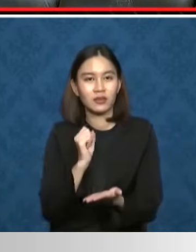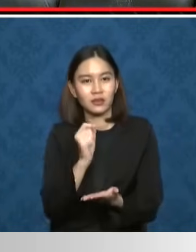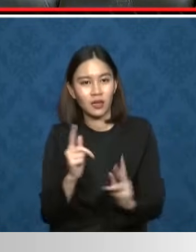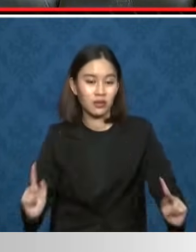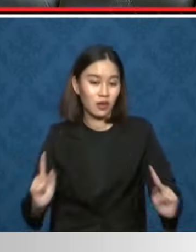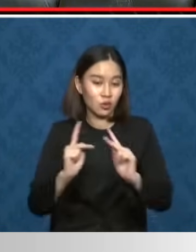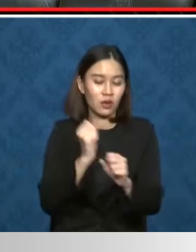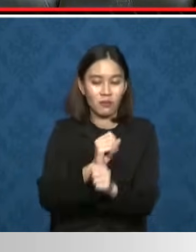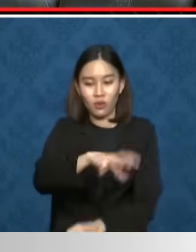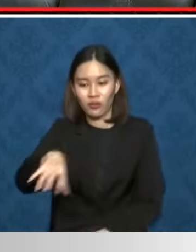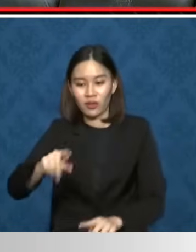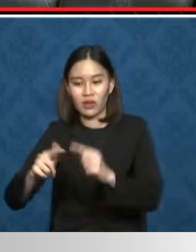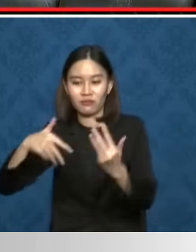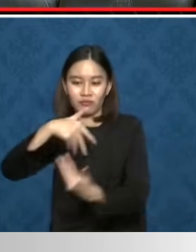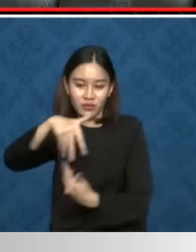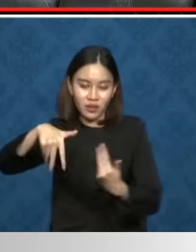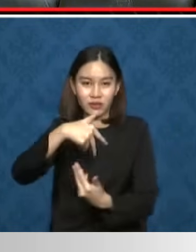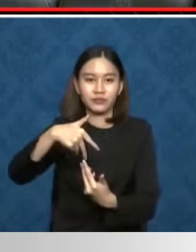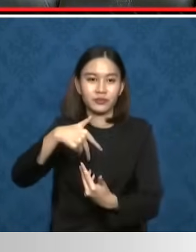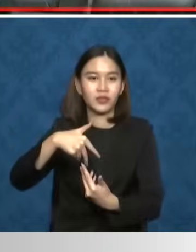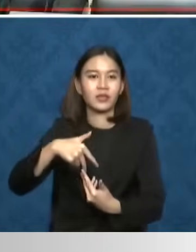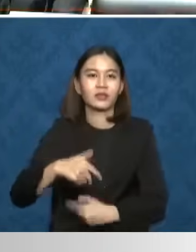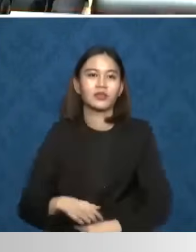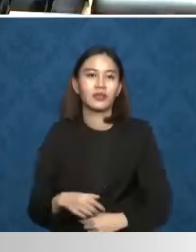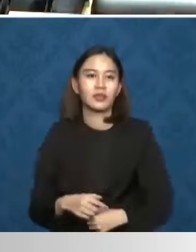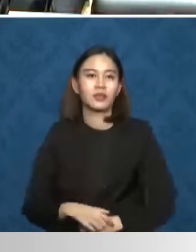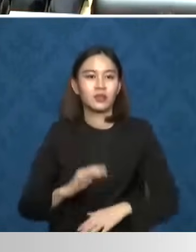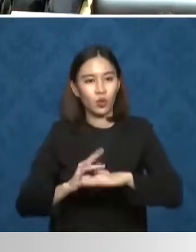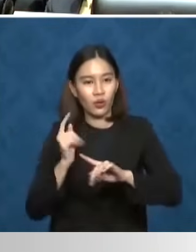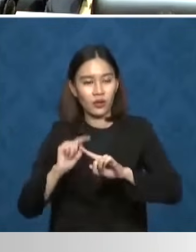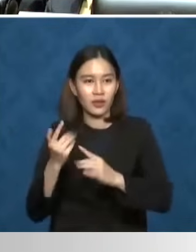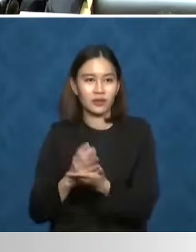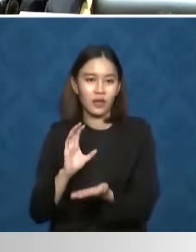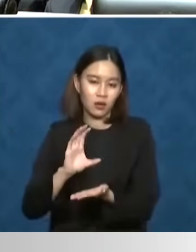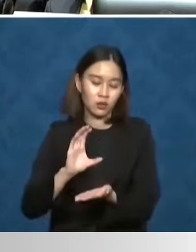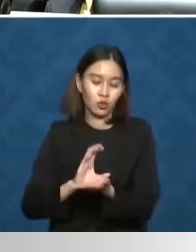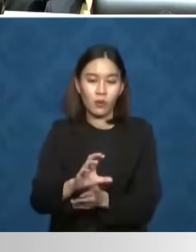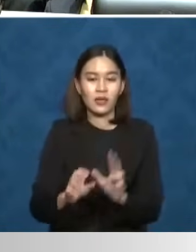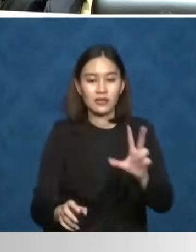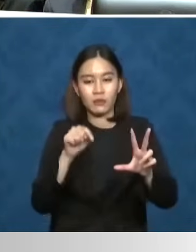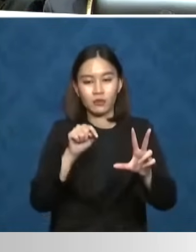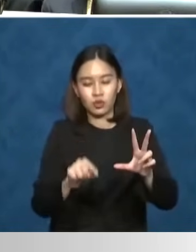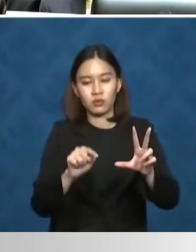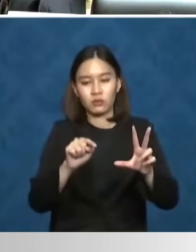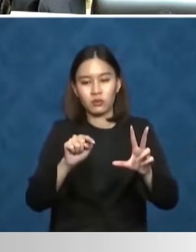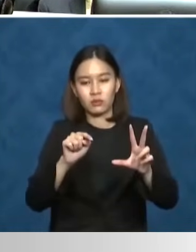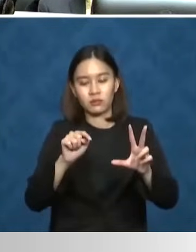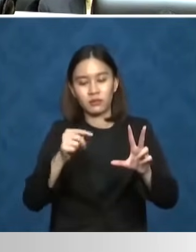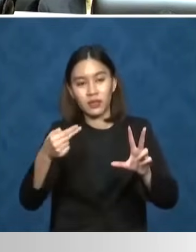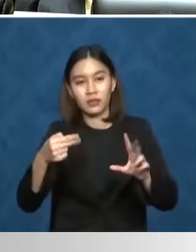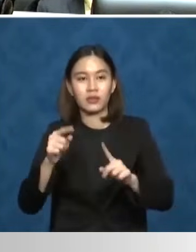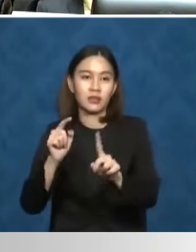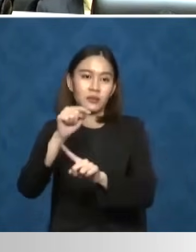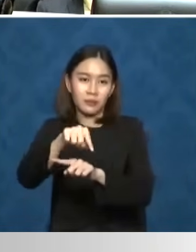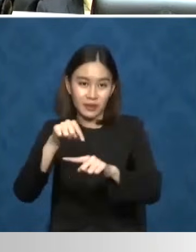านครับพบว่ากระทรวงทรัพยากรธรรมชาติและสิ่งแวดล้อมได้รับงบประมาณอยู่ที่ 3.3 หมื่นล้านบาทคิดเป็นสัดส่วนเพียง